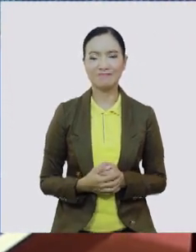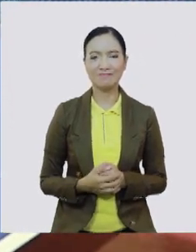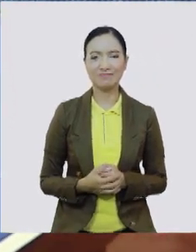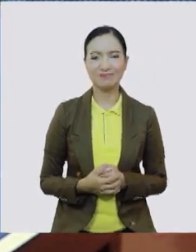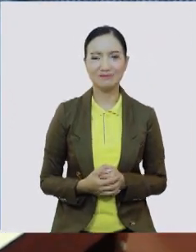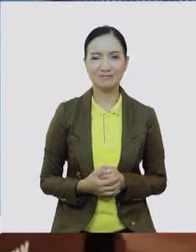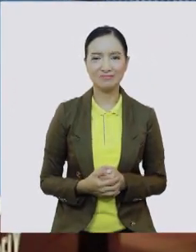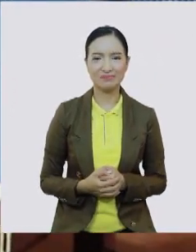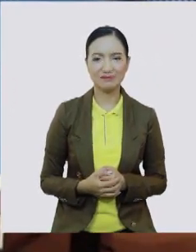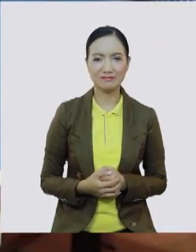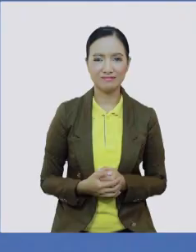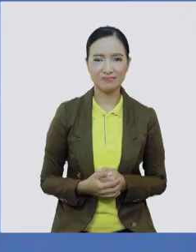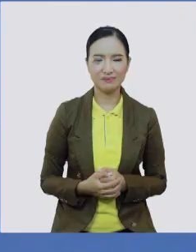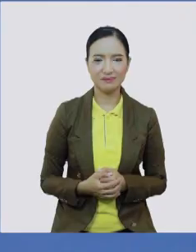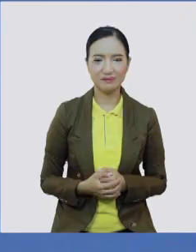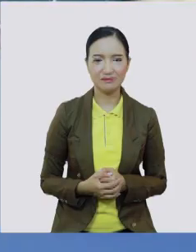โอ้โห